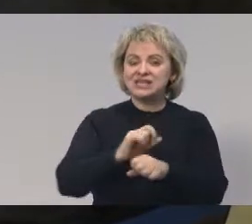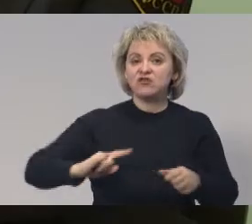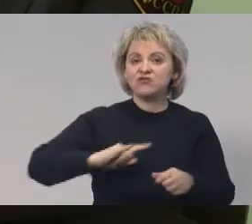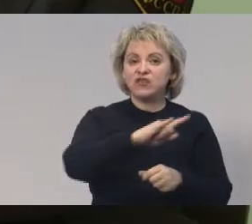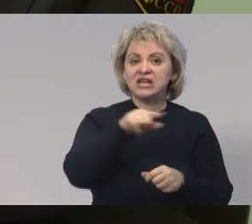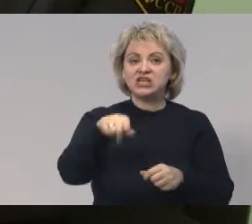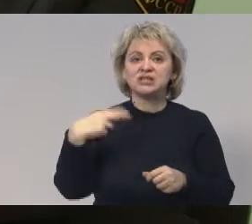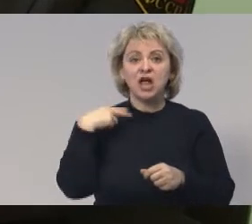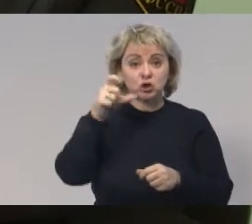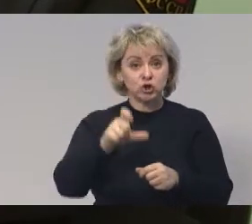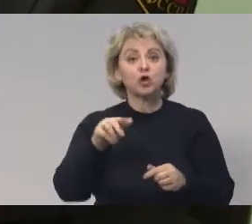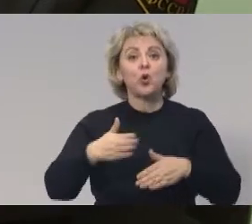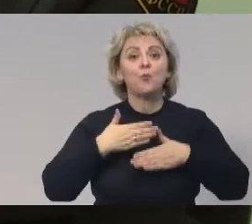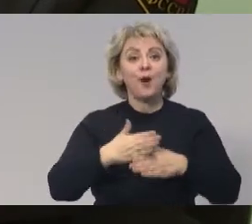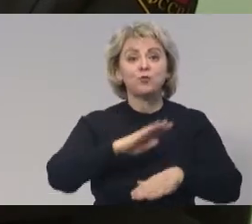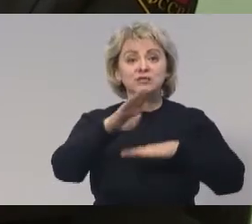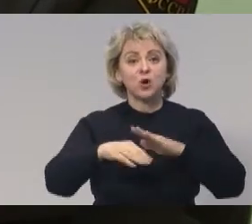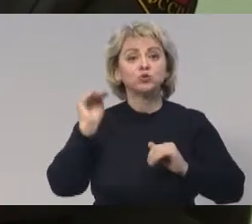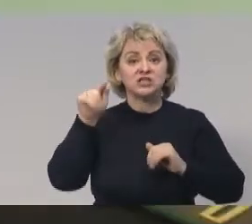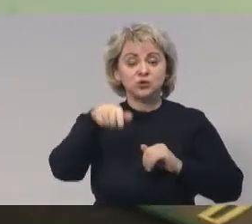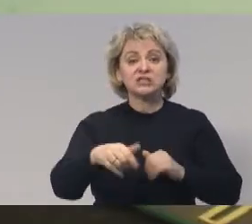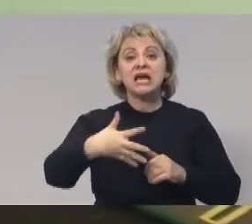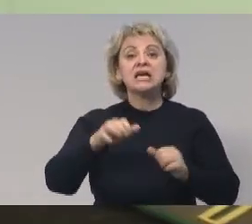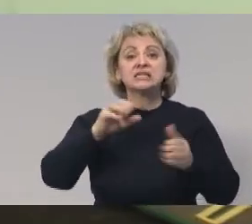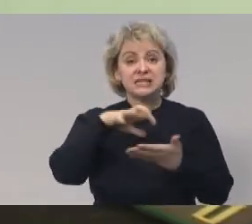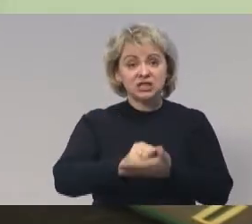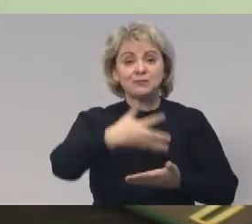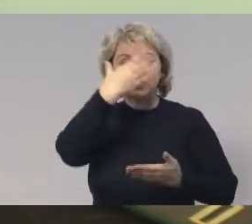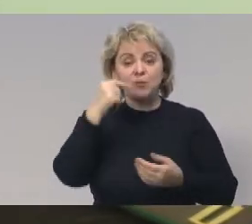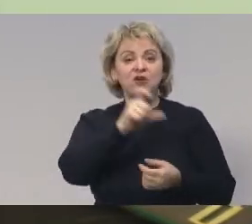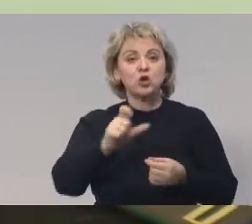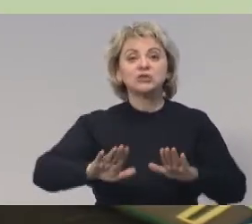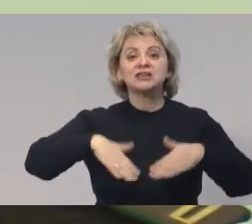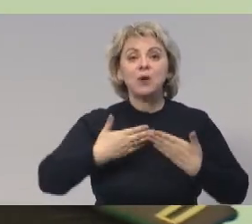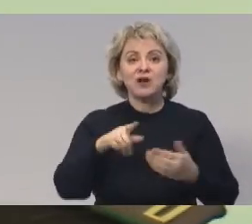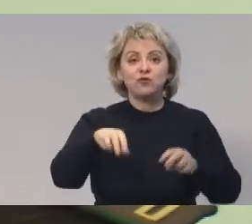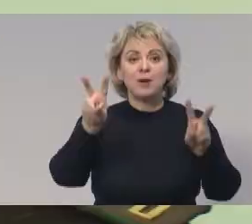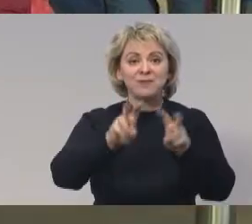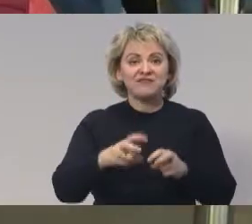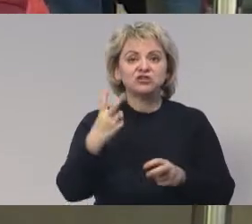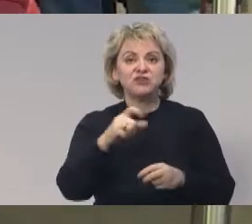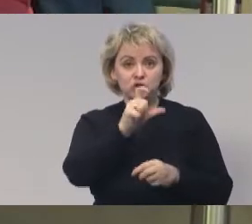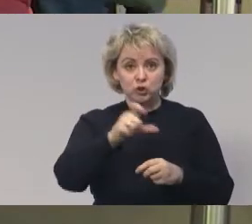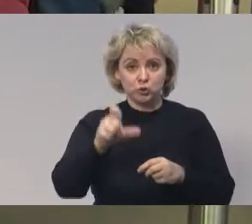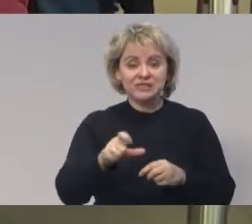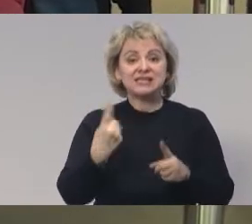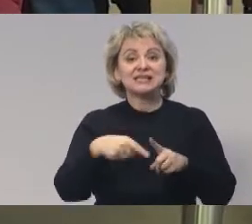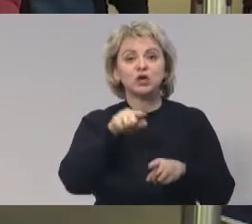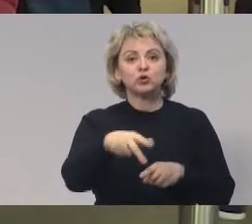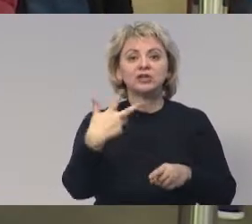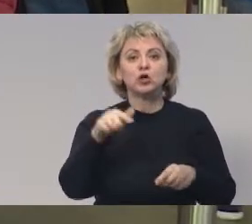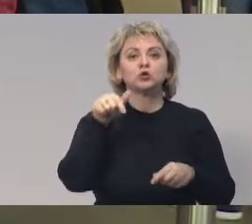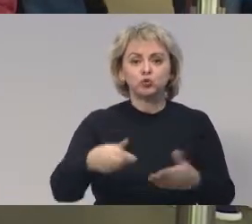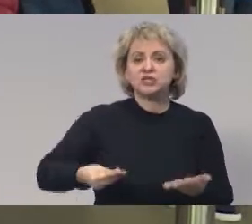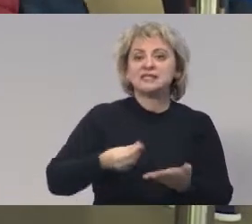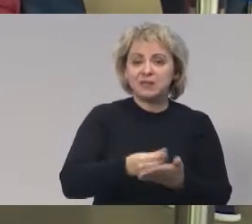злостным должникам, но и помочь законопослушным, но занятым и забывчивым людям. Добровольно провериться решились 200 пассажиров, из которых 3